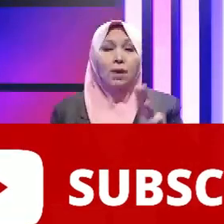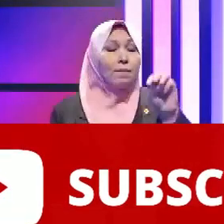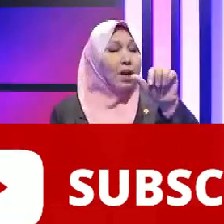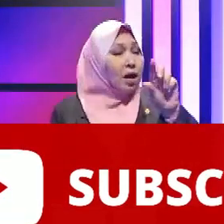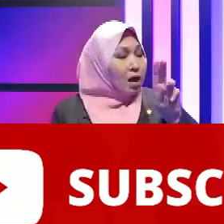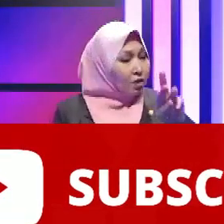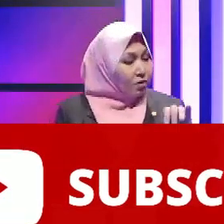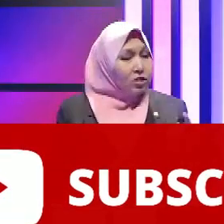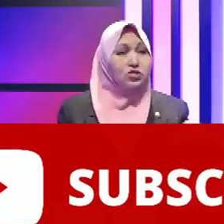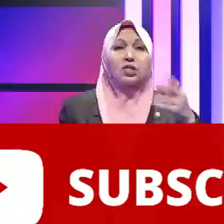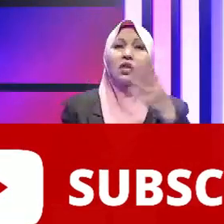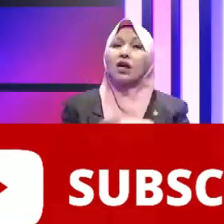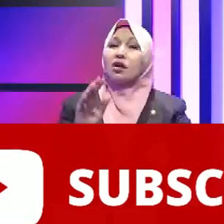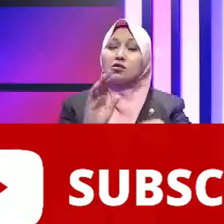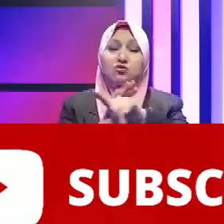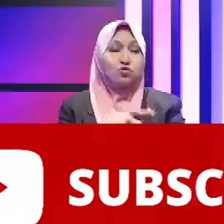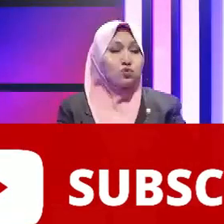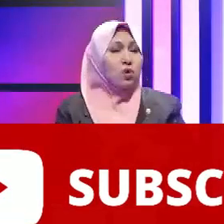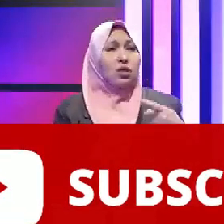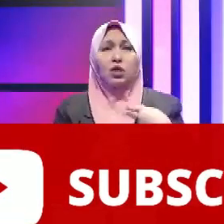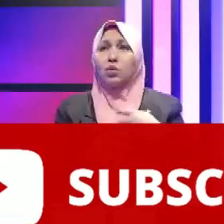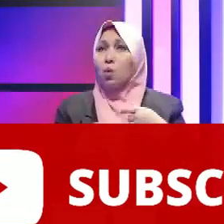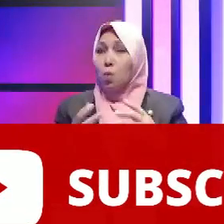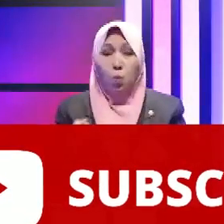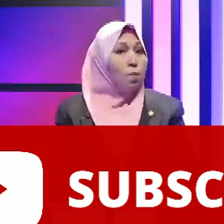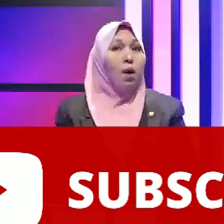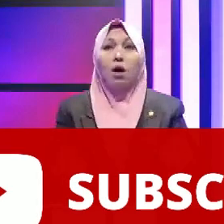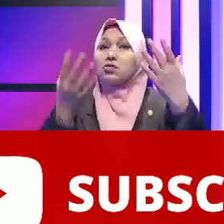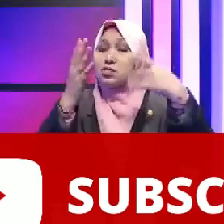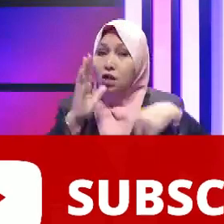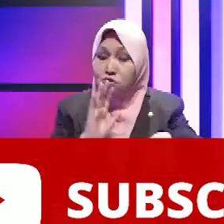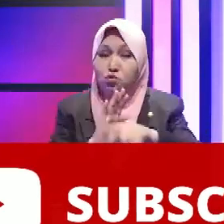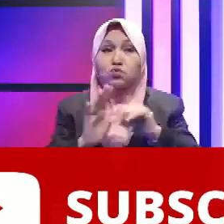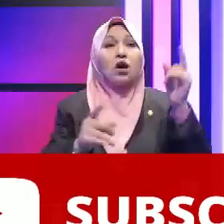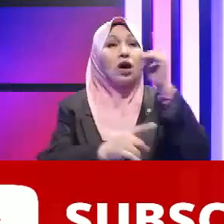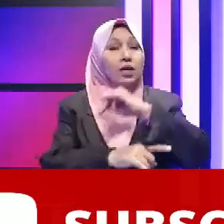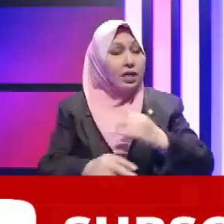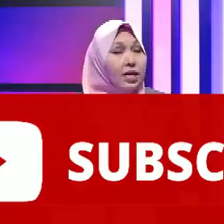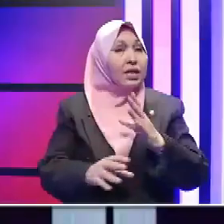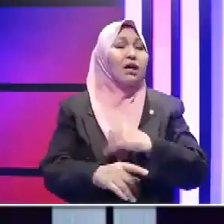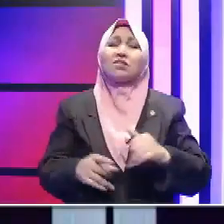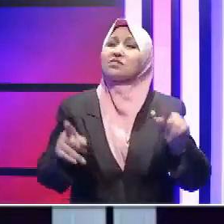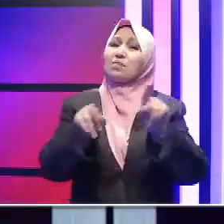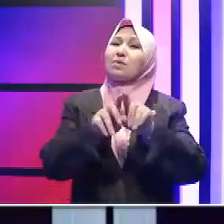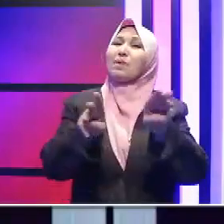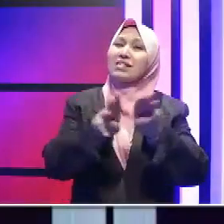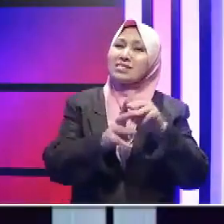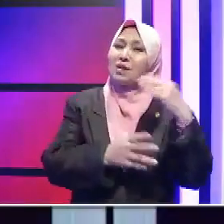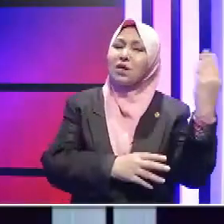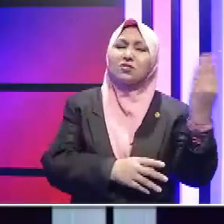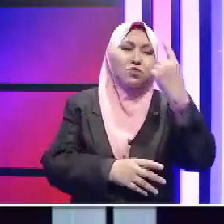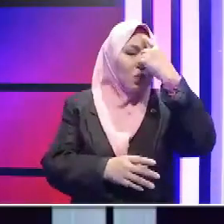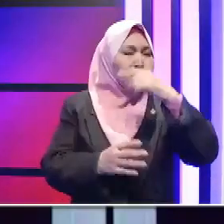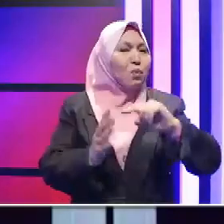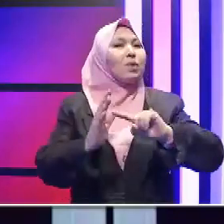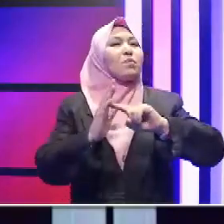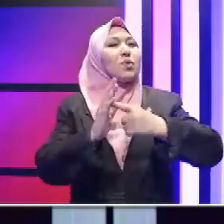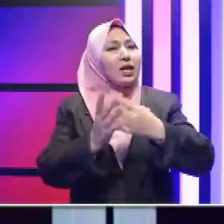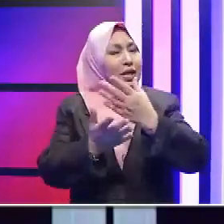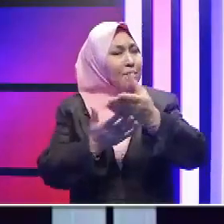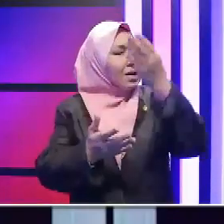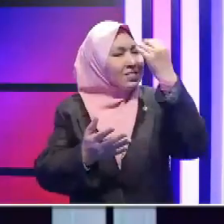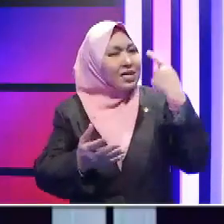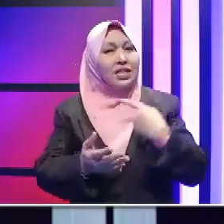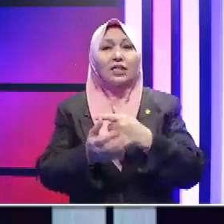Alis dan juga surah Nuh menyakitkan Uh banyak suruh hari ini Tuhan kuat dan seperti biasa bagi memulihkan pengajian kita